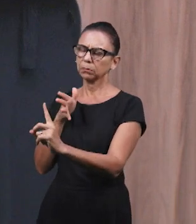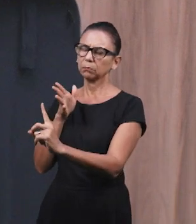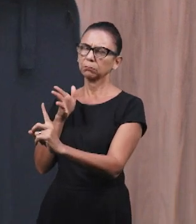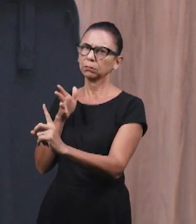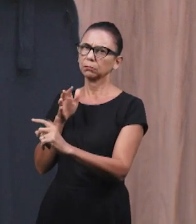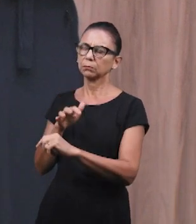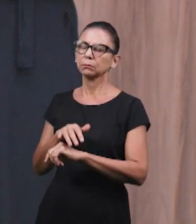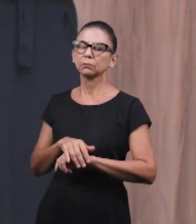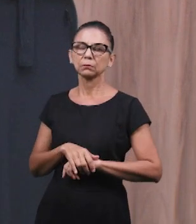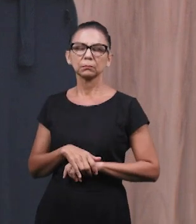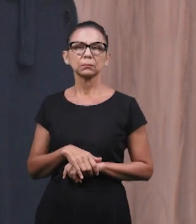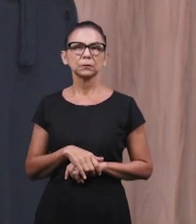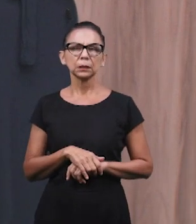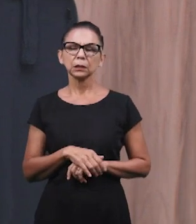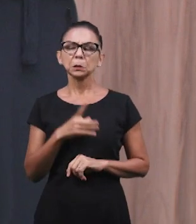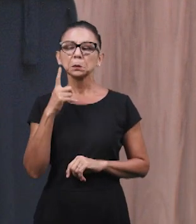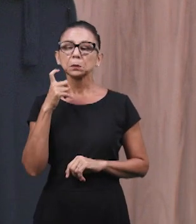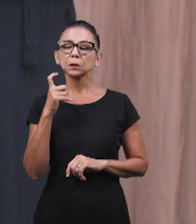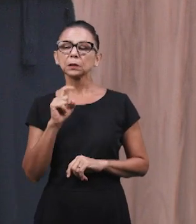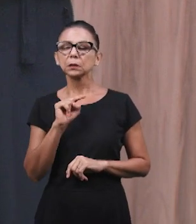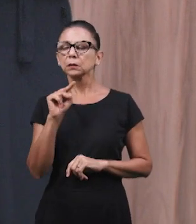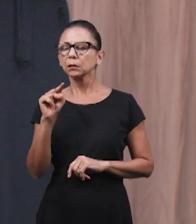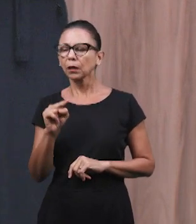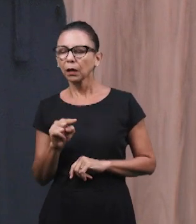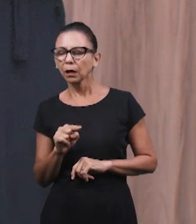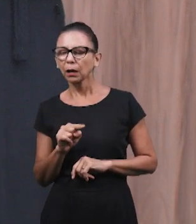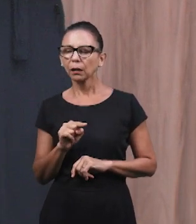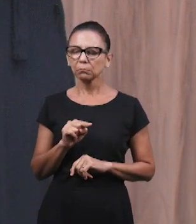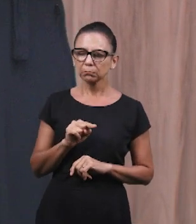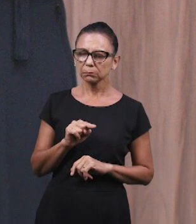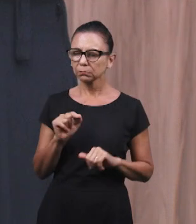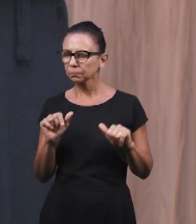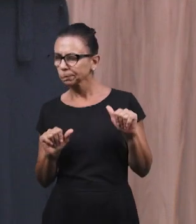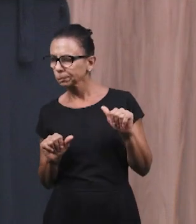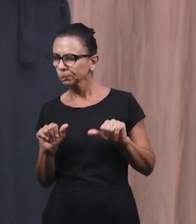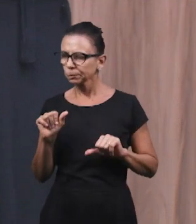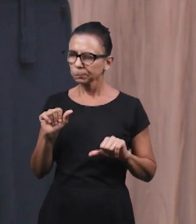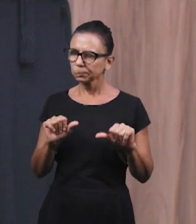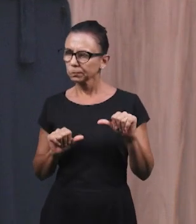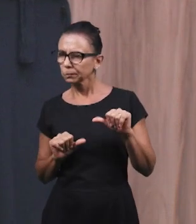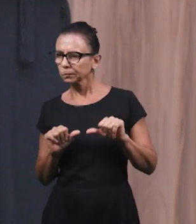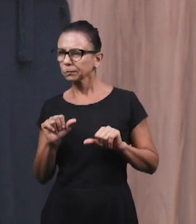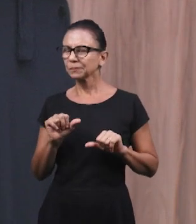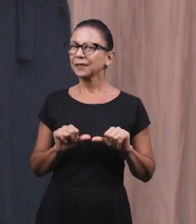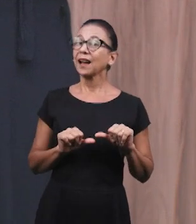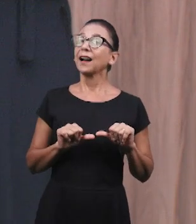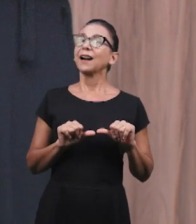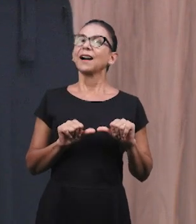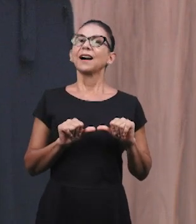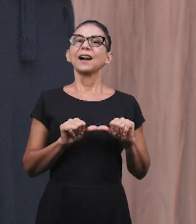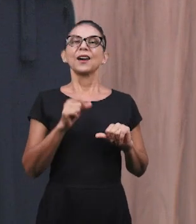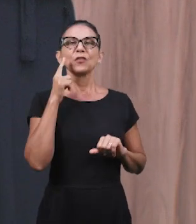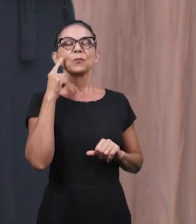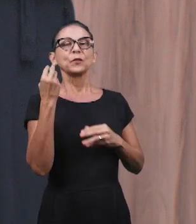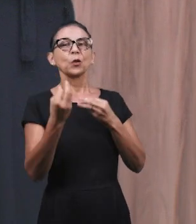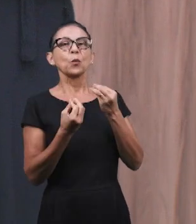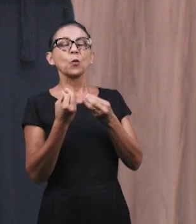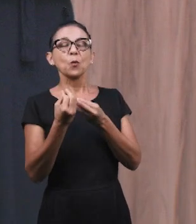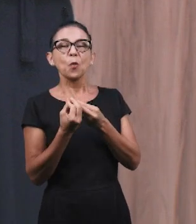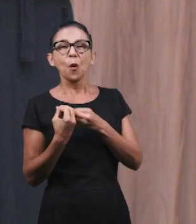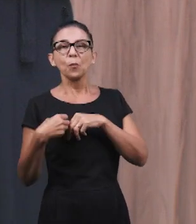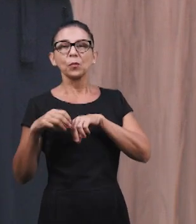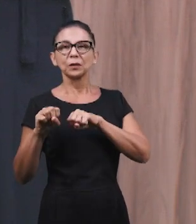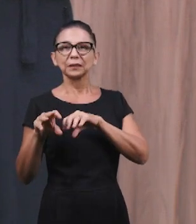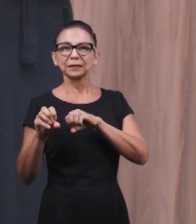ses potentialités. À partir des intérêts, nous allons travailler avec ces enfants et nous allons aussi